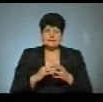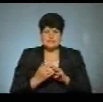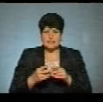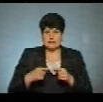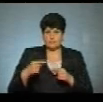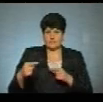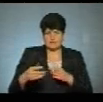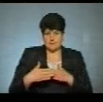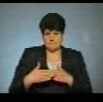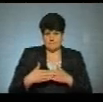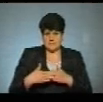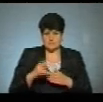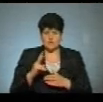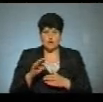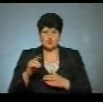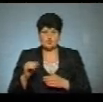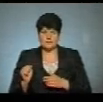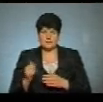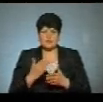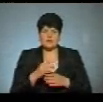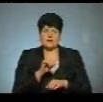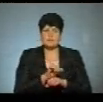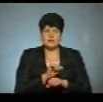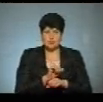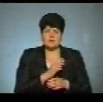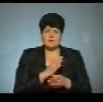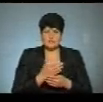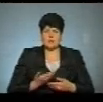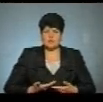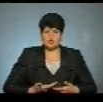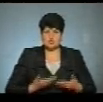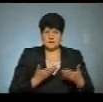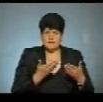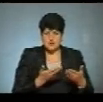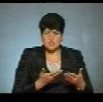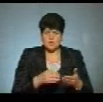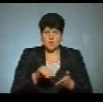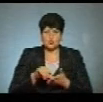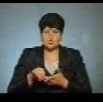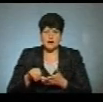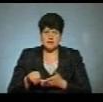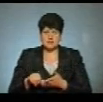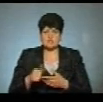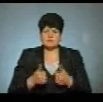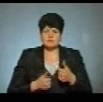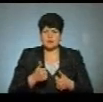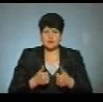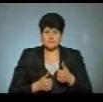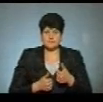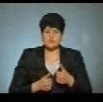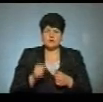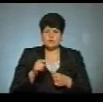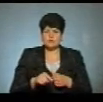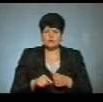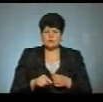відстані недалеко від Козови. Є балкон, є для проживання учасників змагань. Цього часу